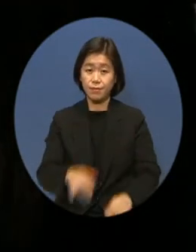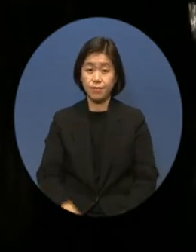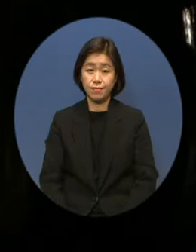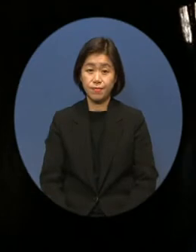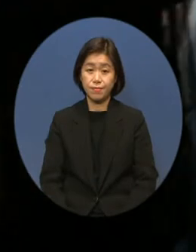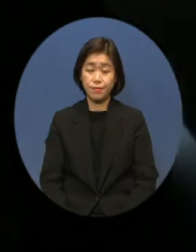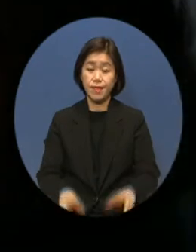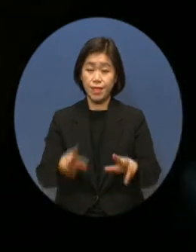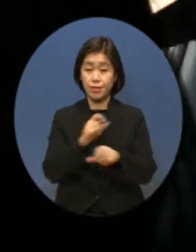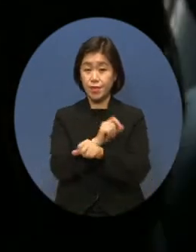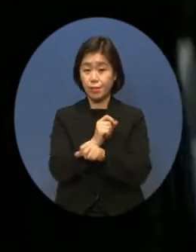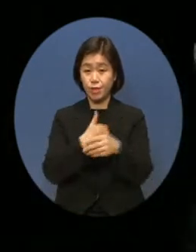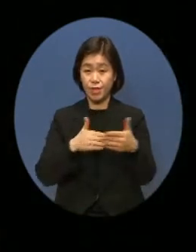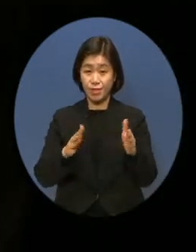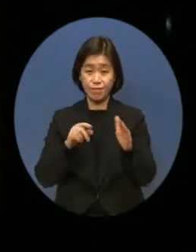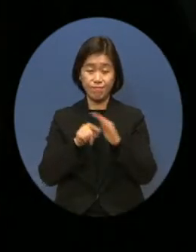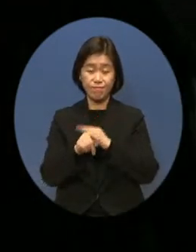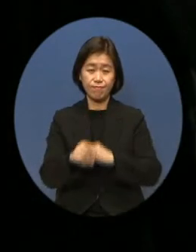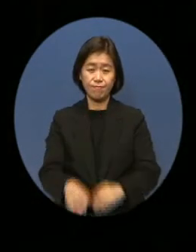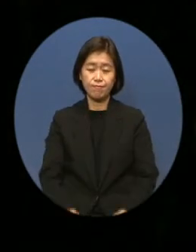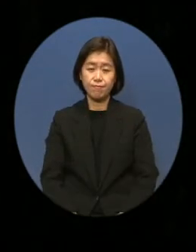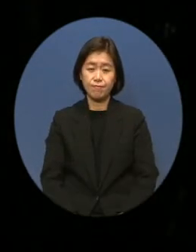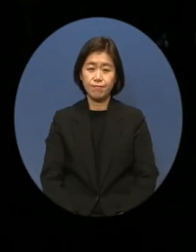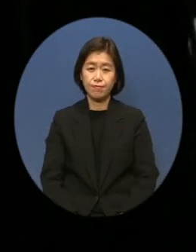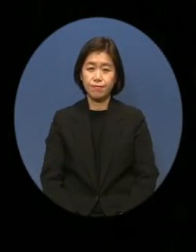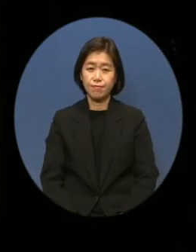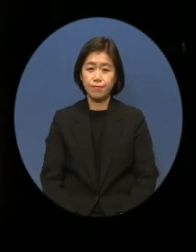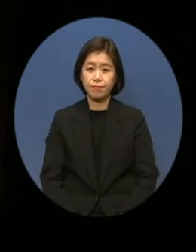지금 처리를 하려고 하고 있어요.